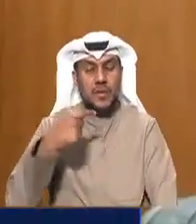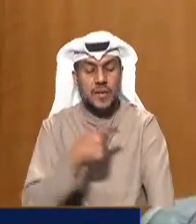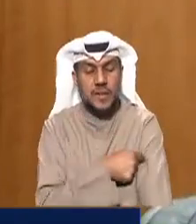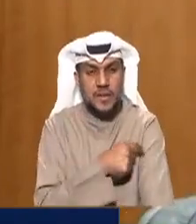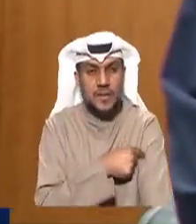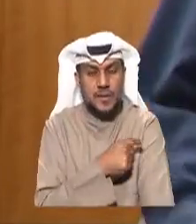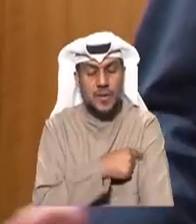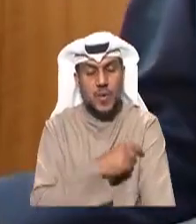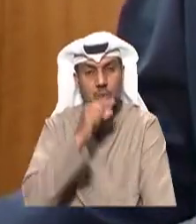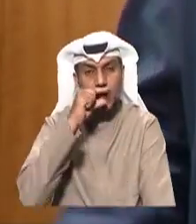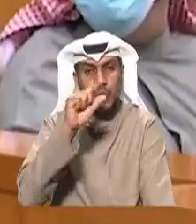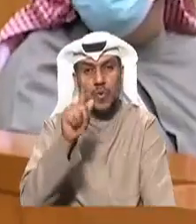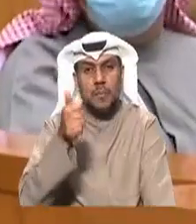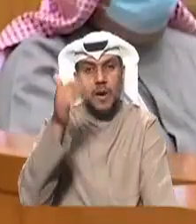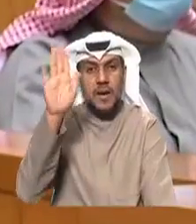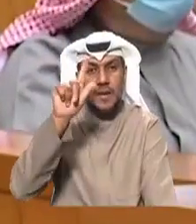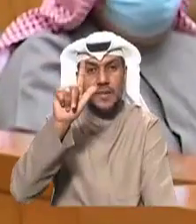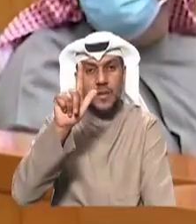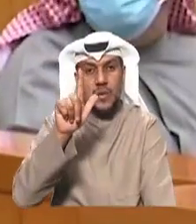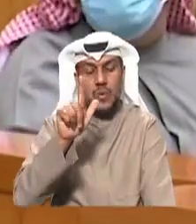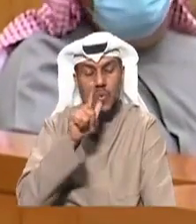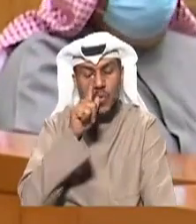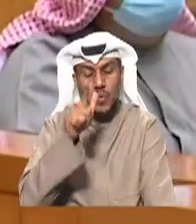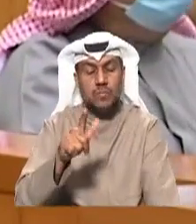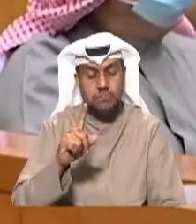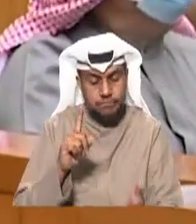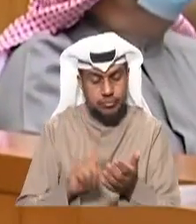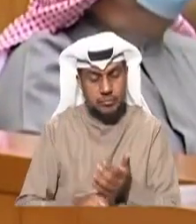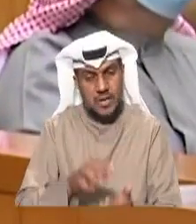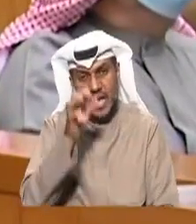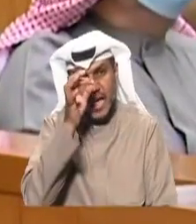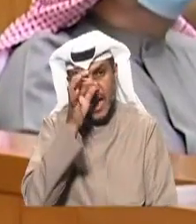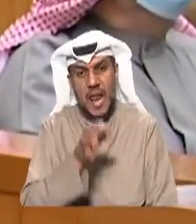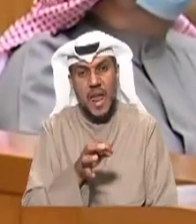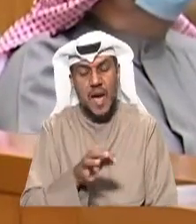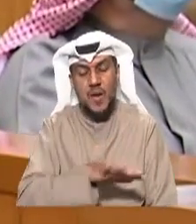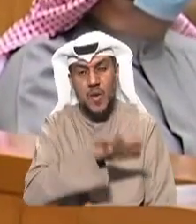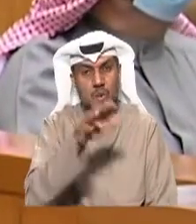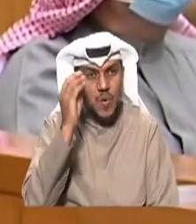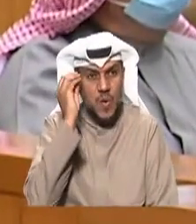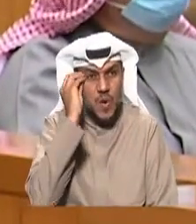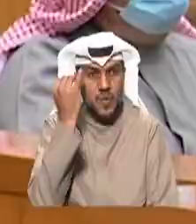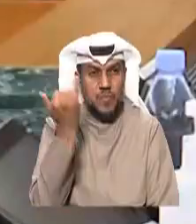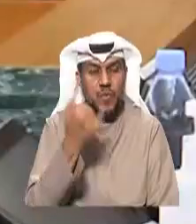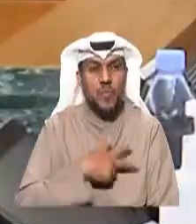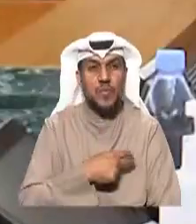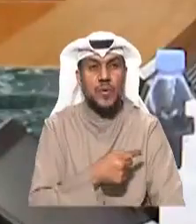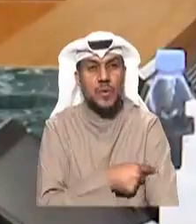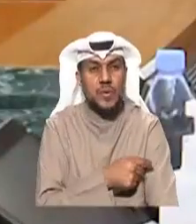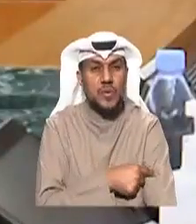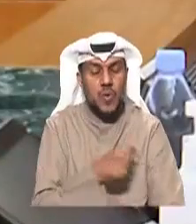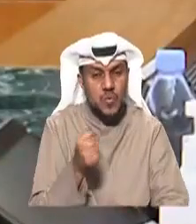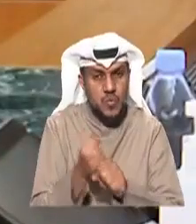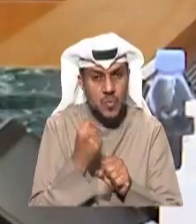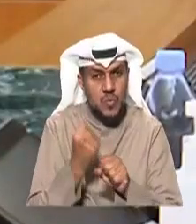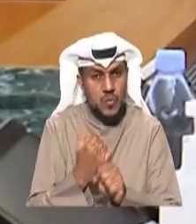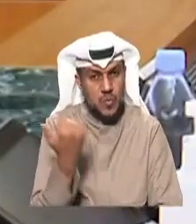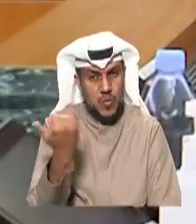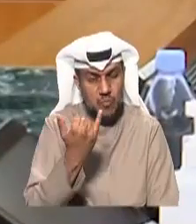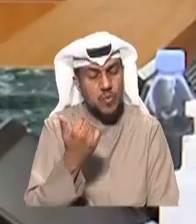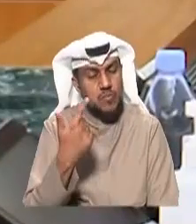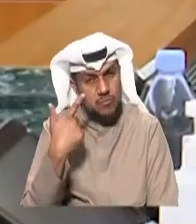الدكتور باسل الصباح أكد على أن كل الإجراءات التي قامت بها السلطات الصحية في البلاد كانت